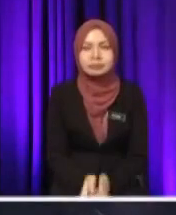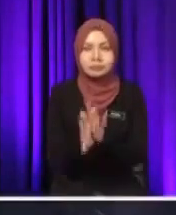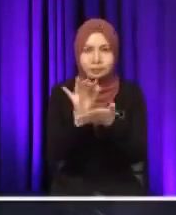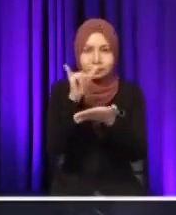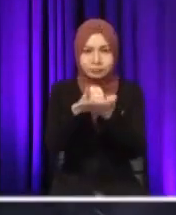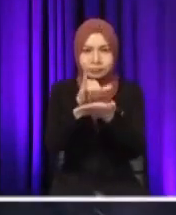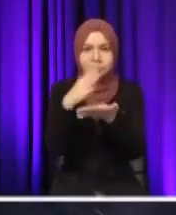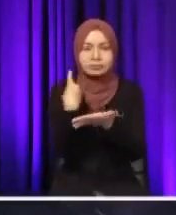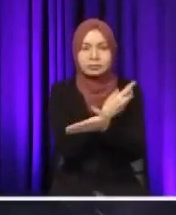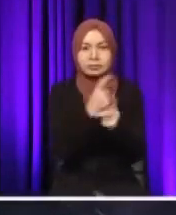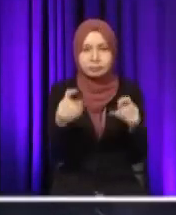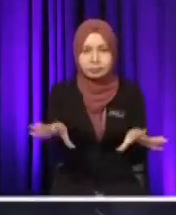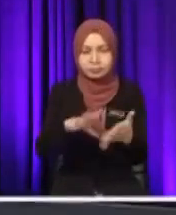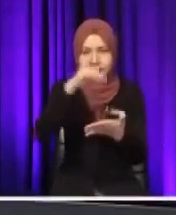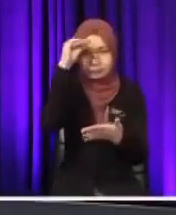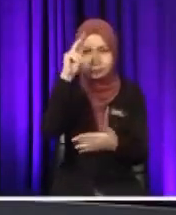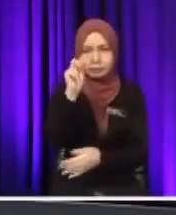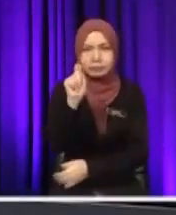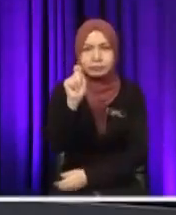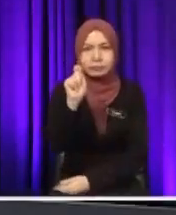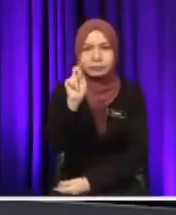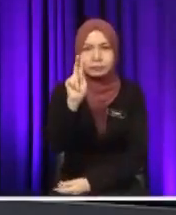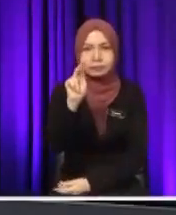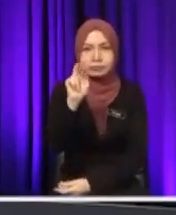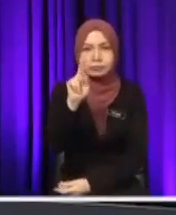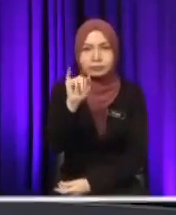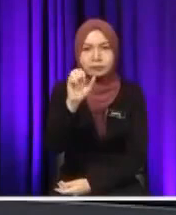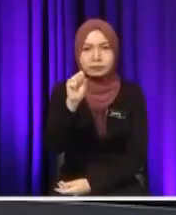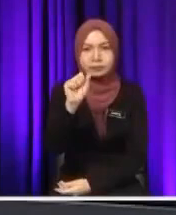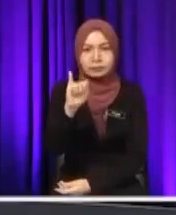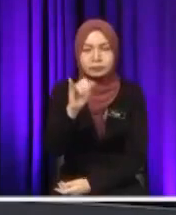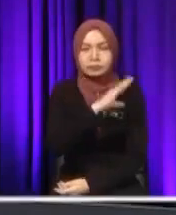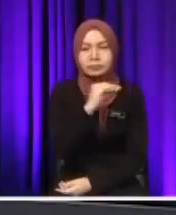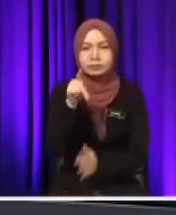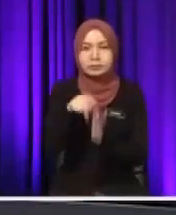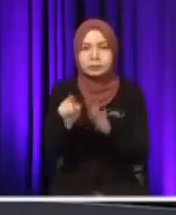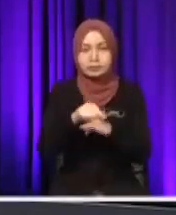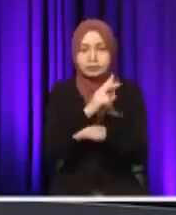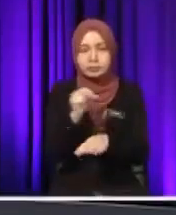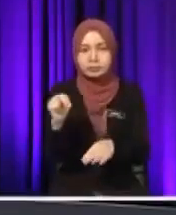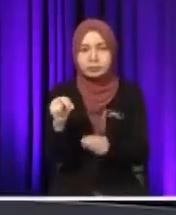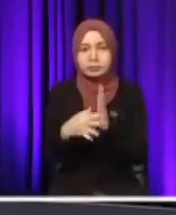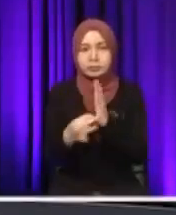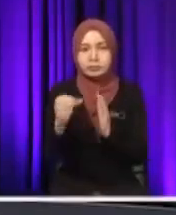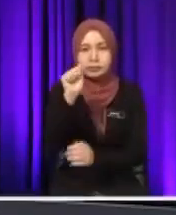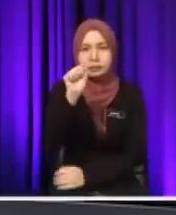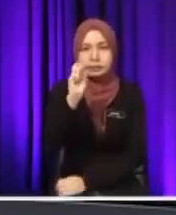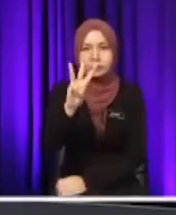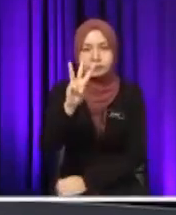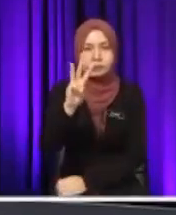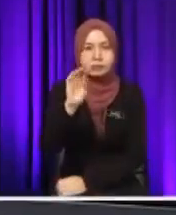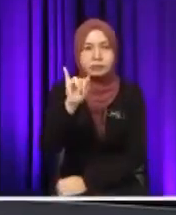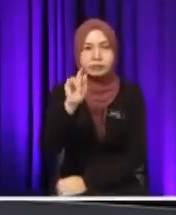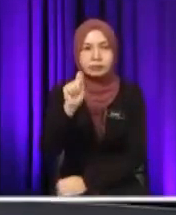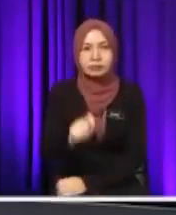belajar nutrisi dan juga penggunaan minyak sawit. Minyak sawit. Okey. Okay. Macam